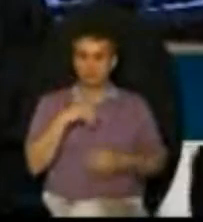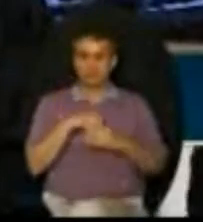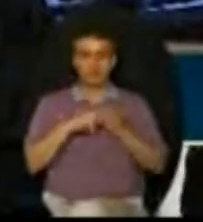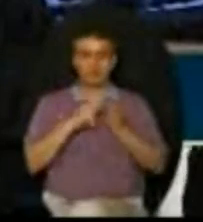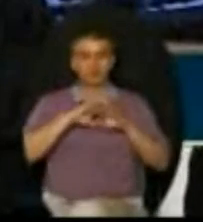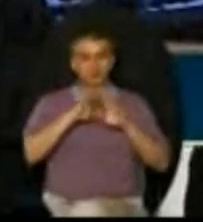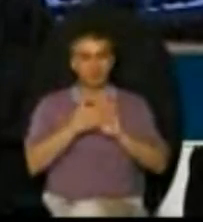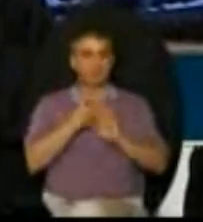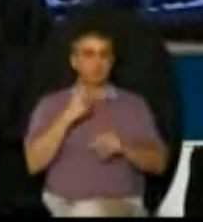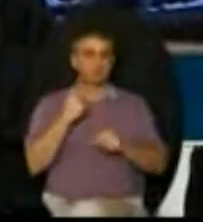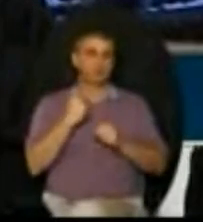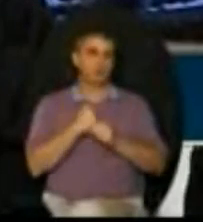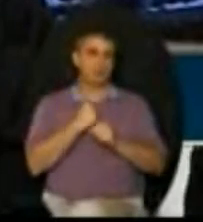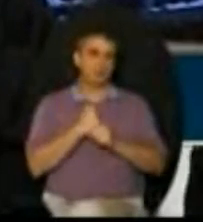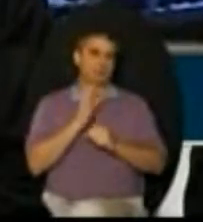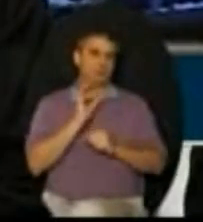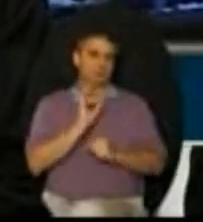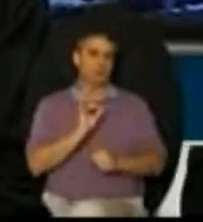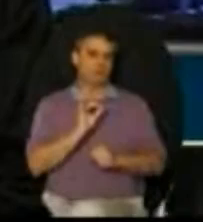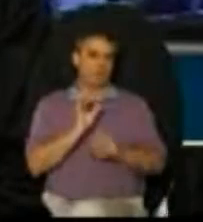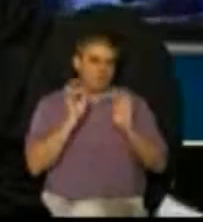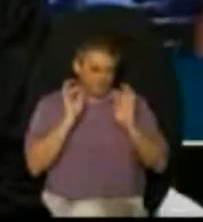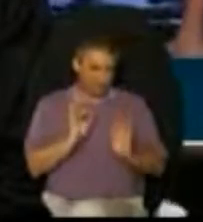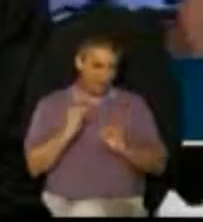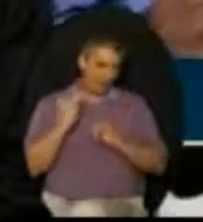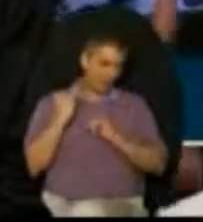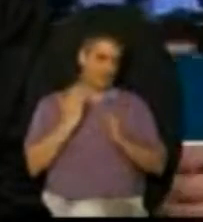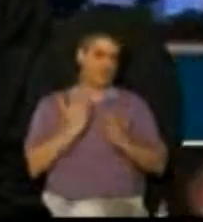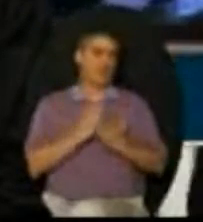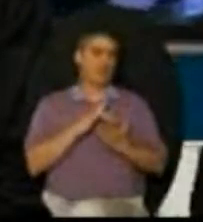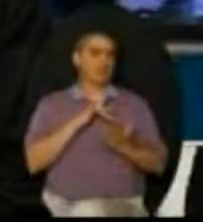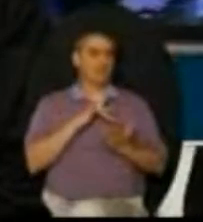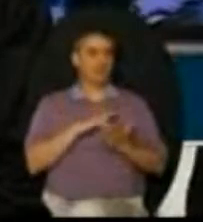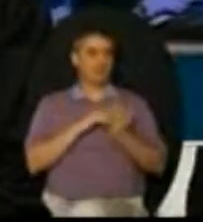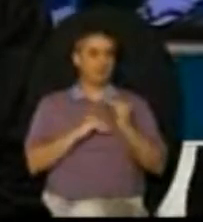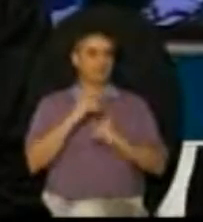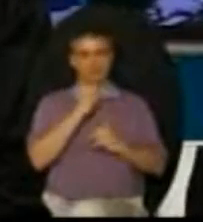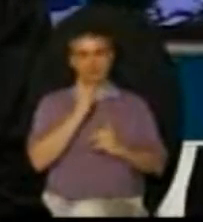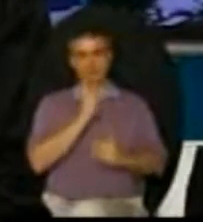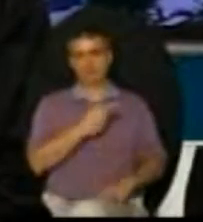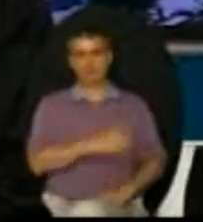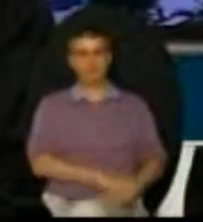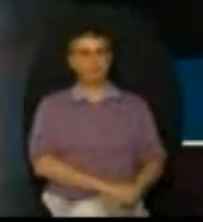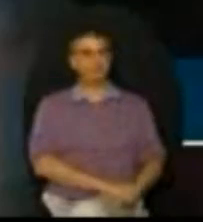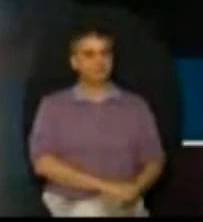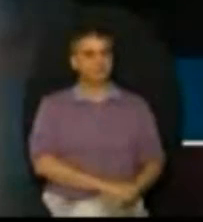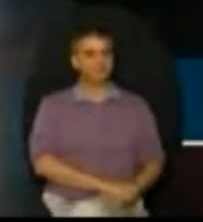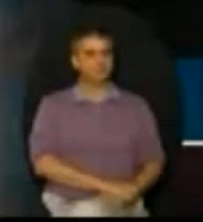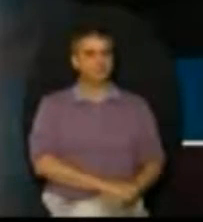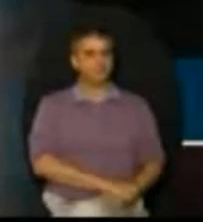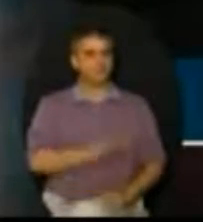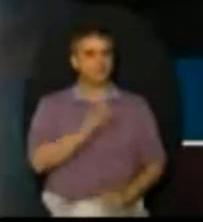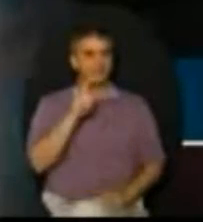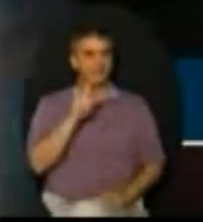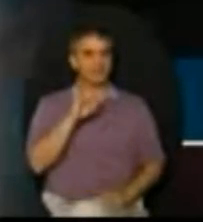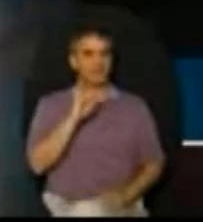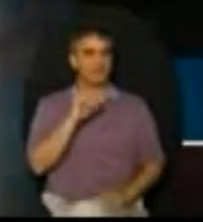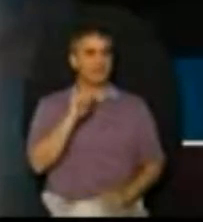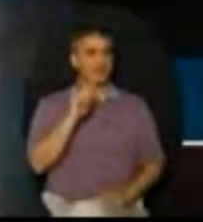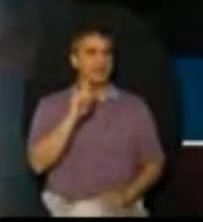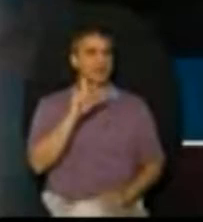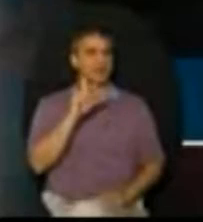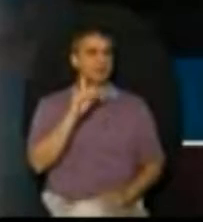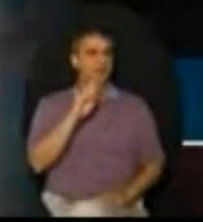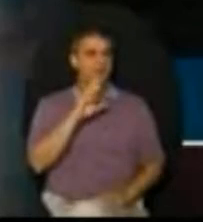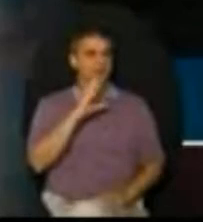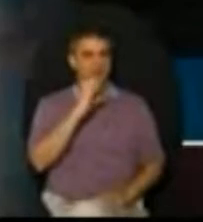שלמה שצריכים ליישם כדי באמת להביא את אילת למקום שהיא ראויה לו. כן, טלי אלדר כהן. טוב,